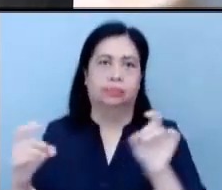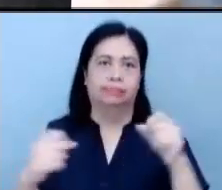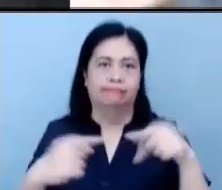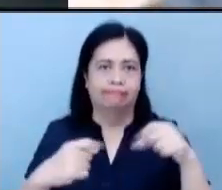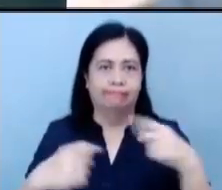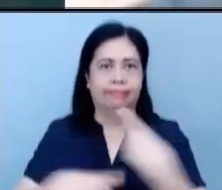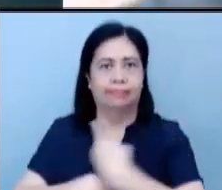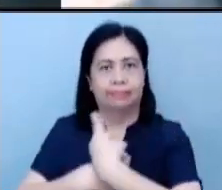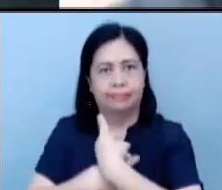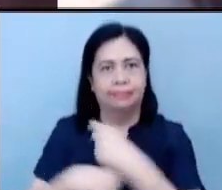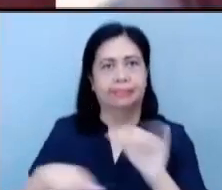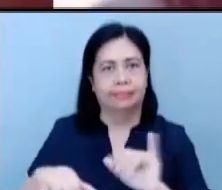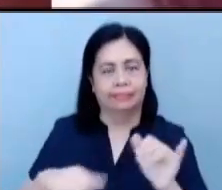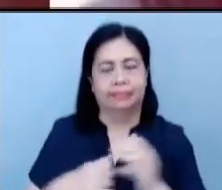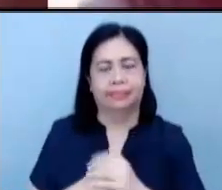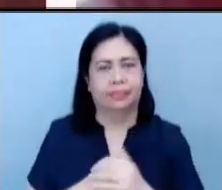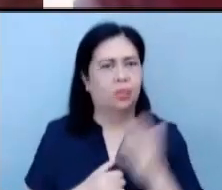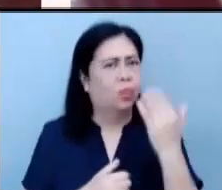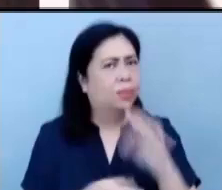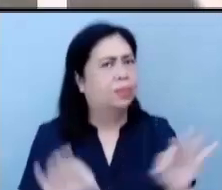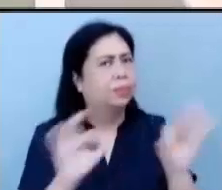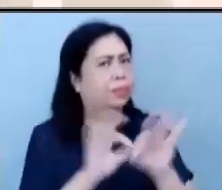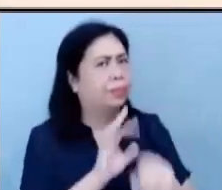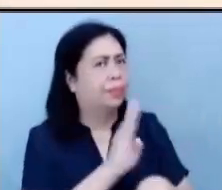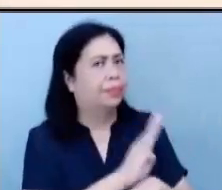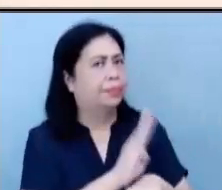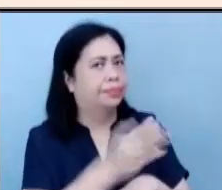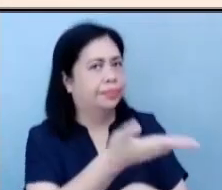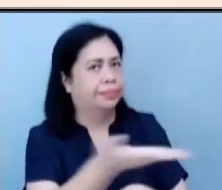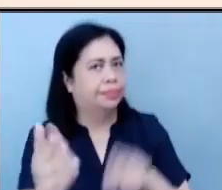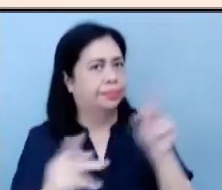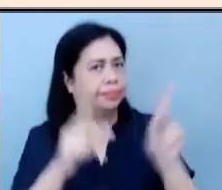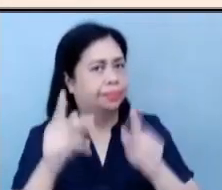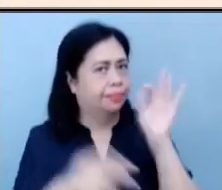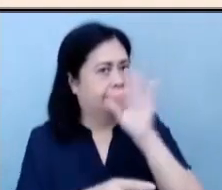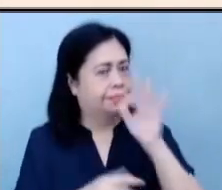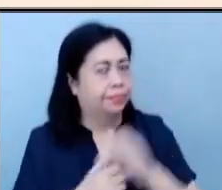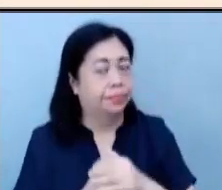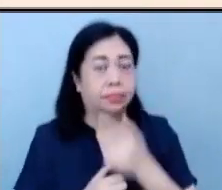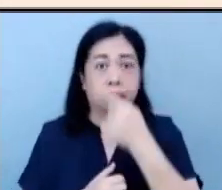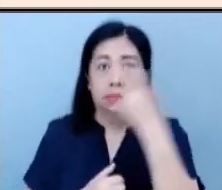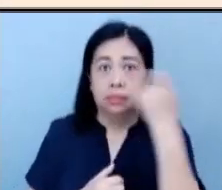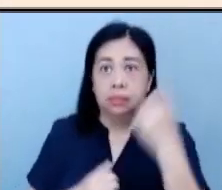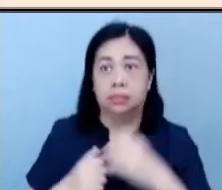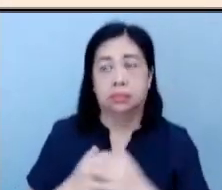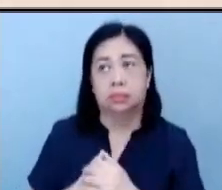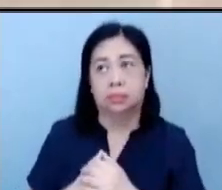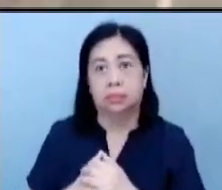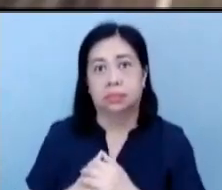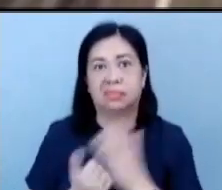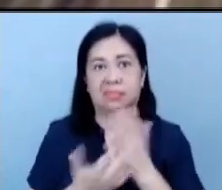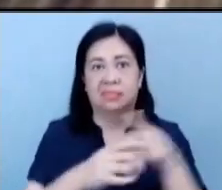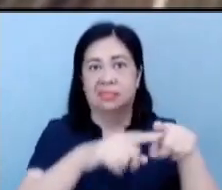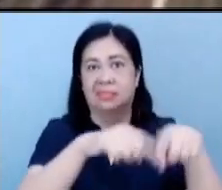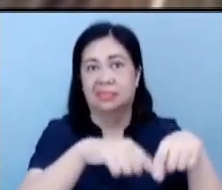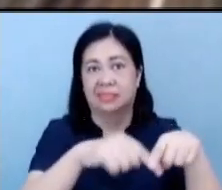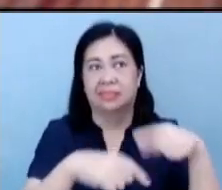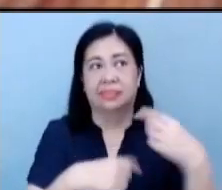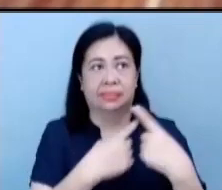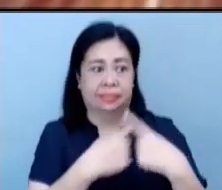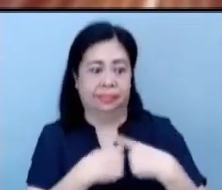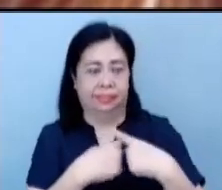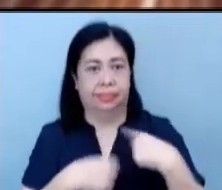Bakit ba importanteng magnegosyo ang mga kababayan nating Pilipino? Kasi may mga umaasa sa atin at at the same time